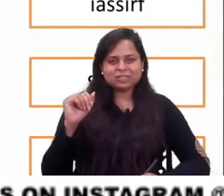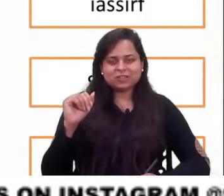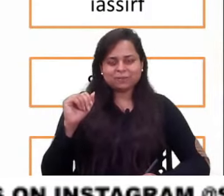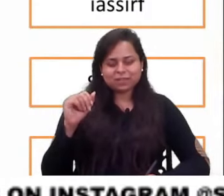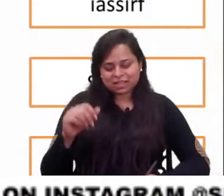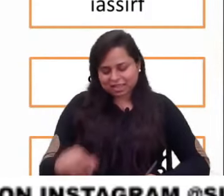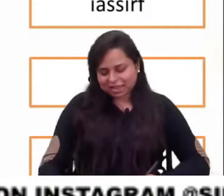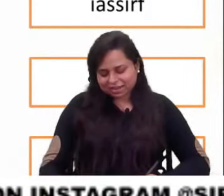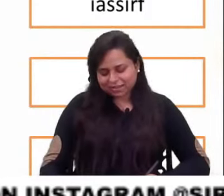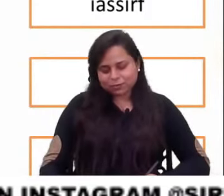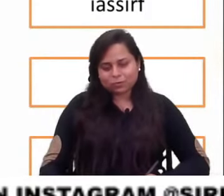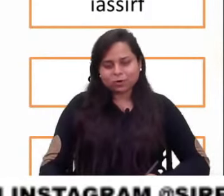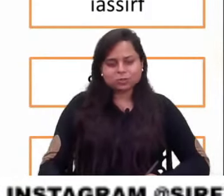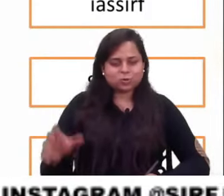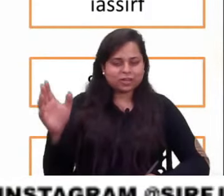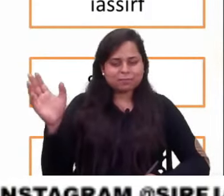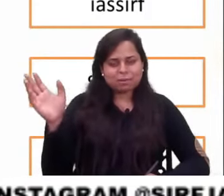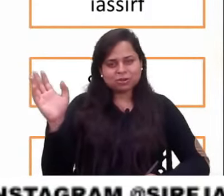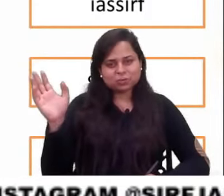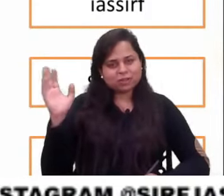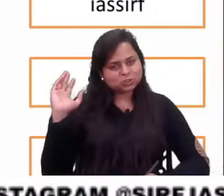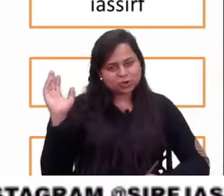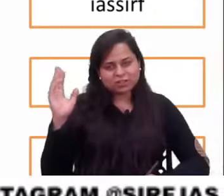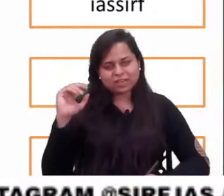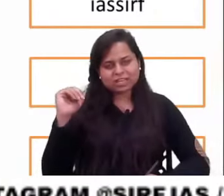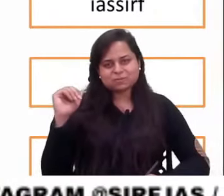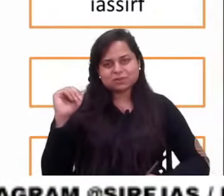लिक्विड लाइनर